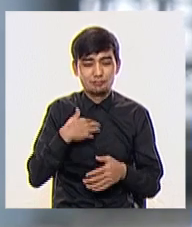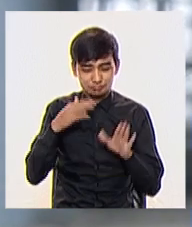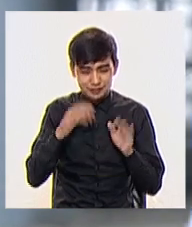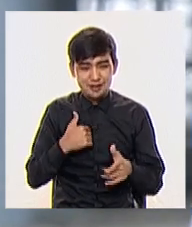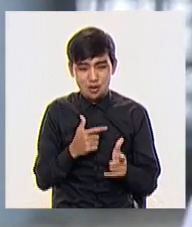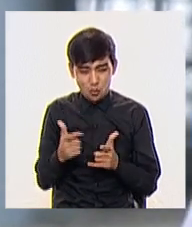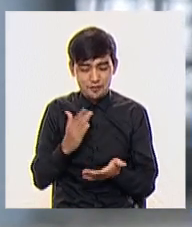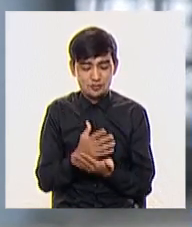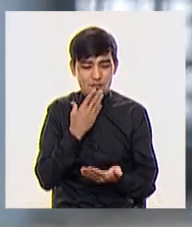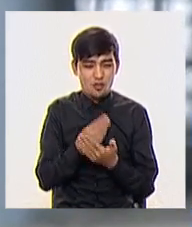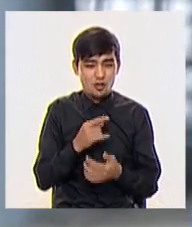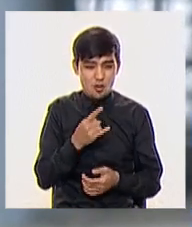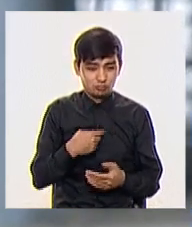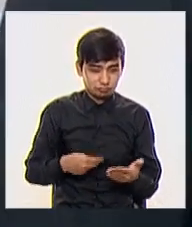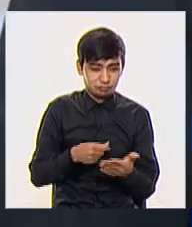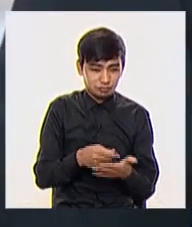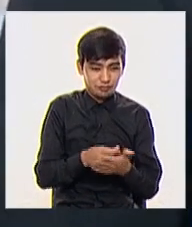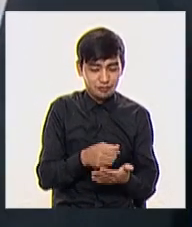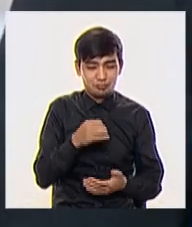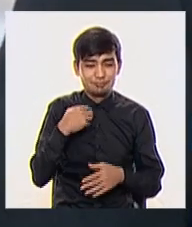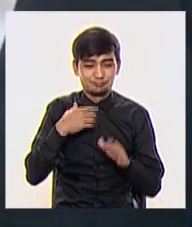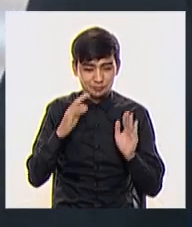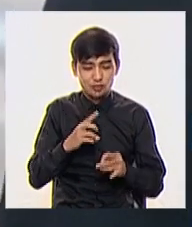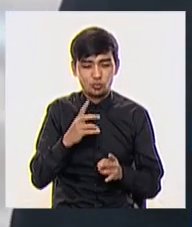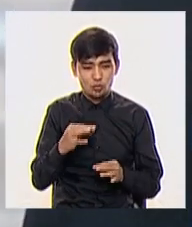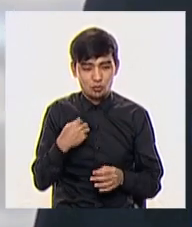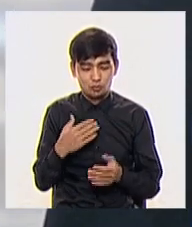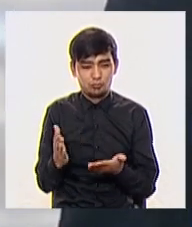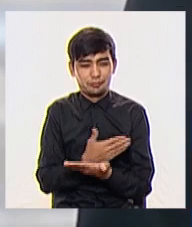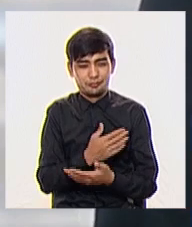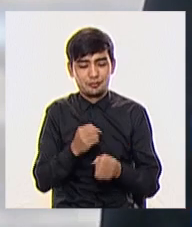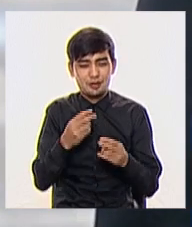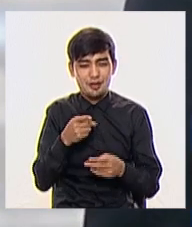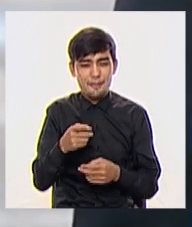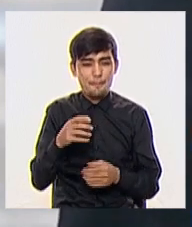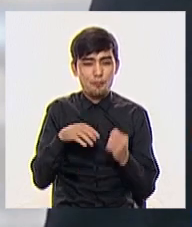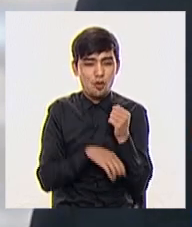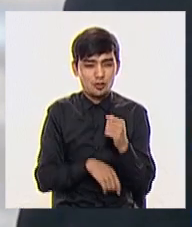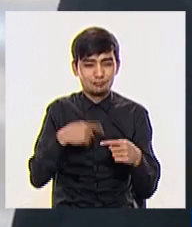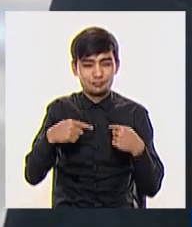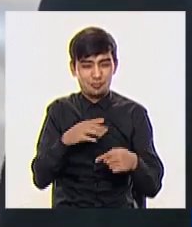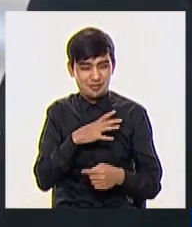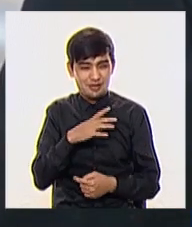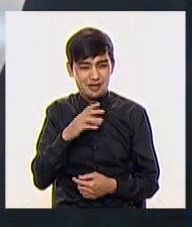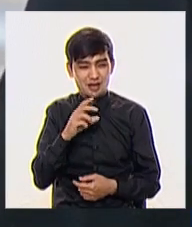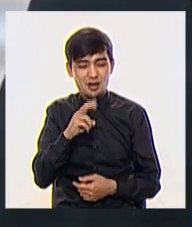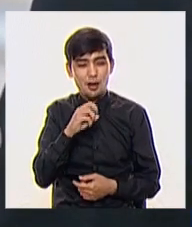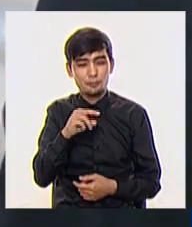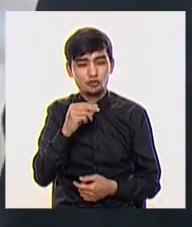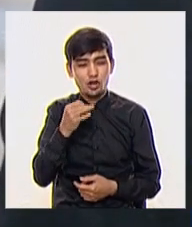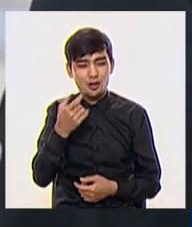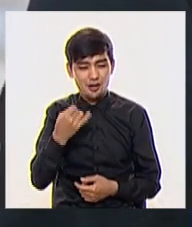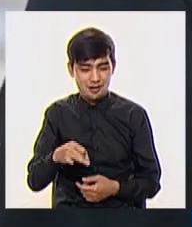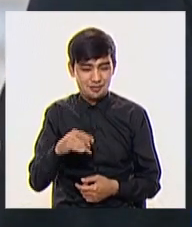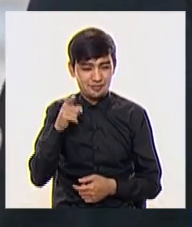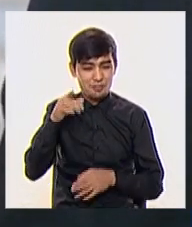ребенка но я не готова чтобы так нас взяли раз последние соревнования которые происходили капчагае по стоимости обошлись